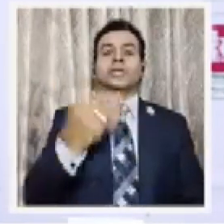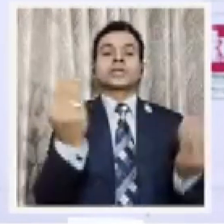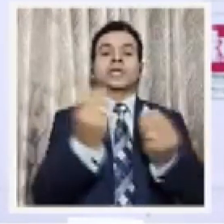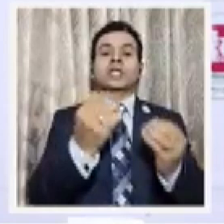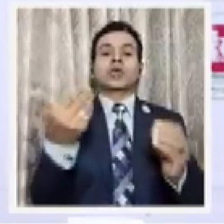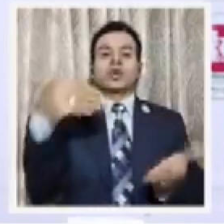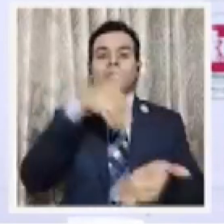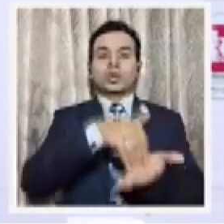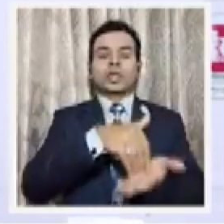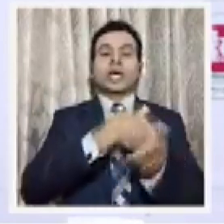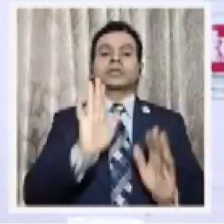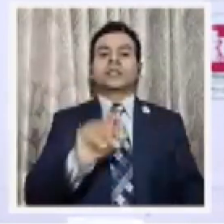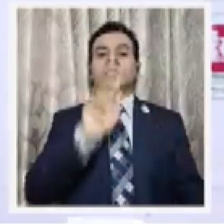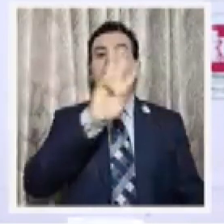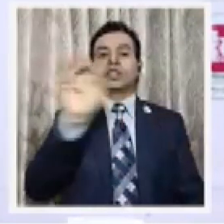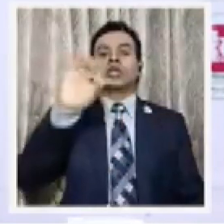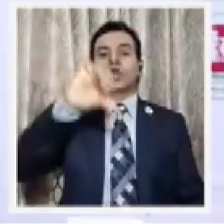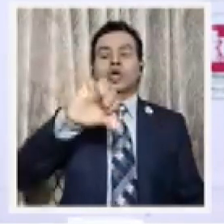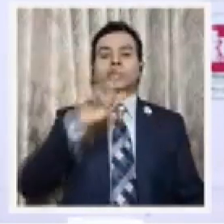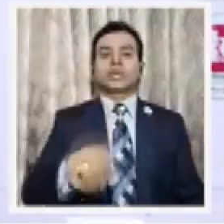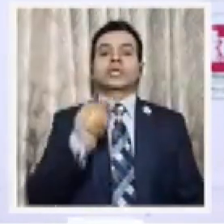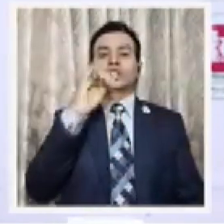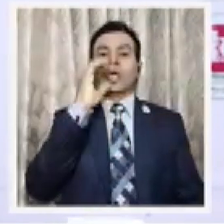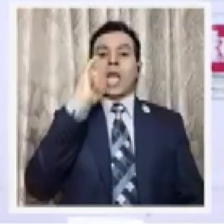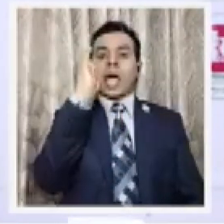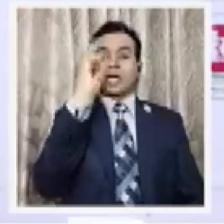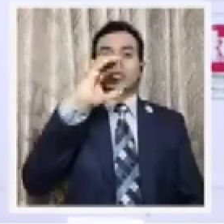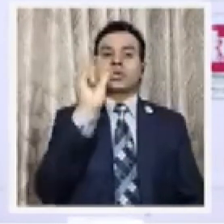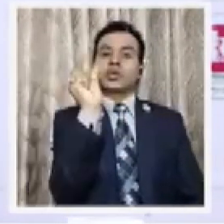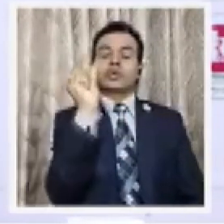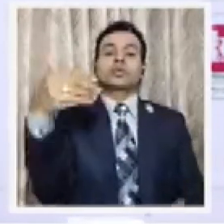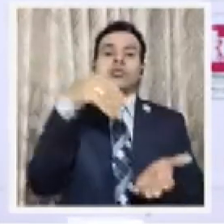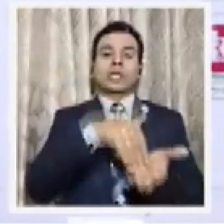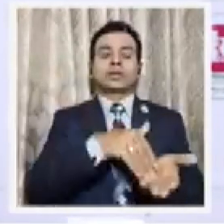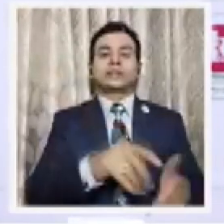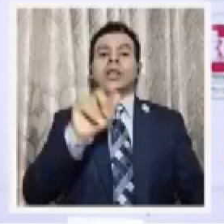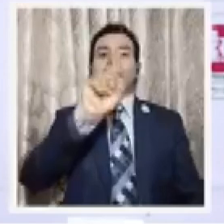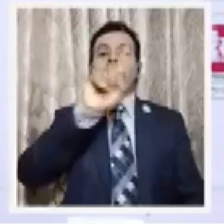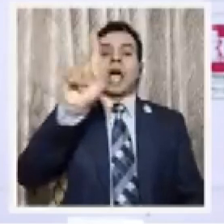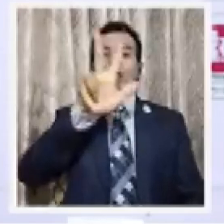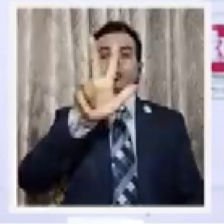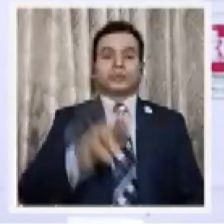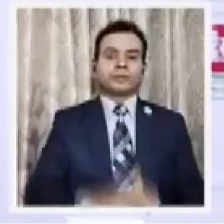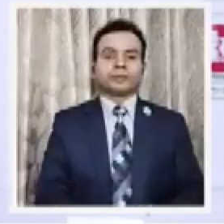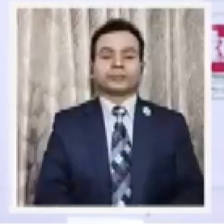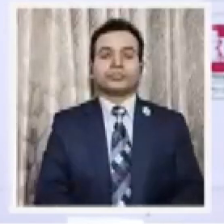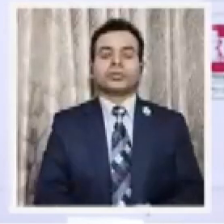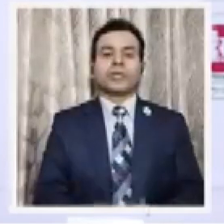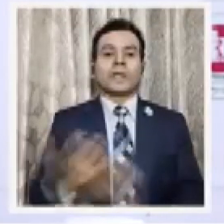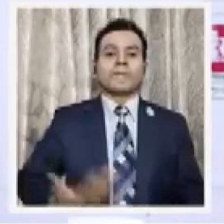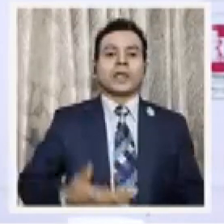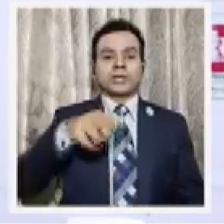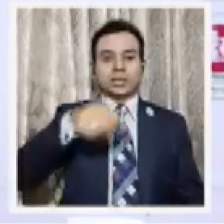ঢাকা মহানগরীর আইসিইউ শয্যায় রোগী ভর্তি আছেন 172 জন। চট্টগ্রাম মহানগরী সাধারণ শয্যায় রোগী ভর্তি আছেন 309 জন এবং